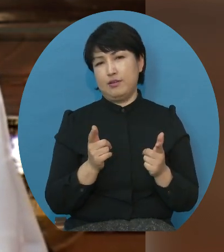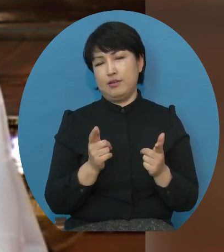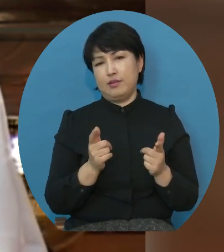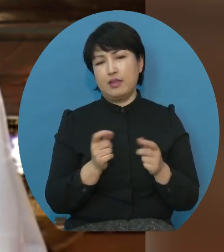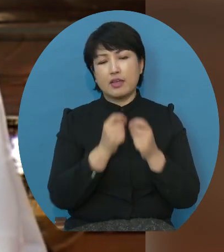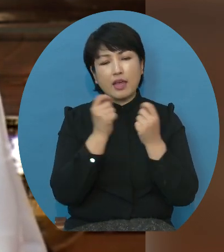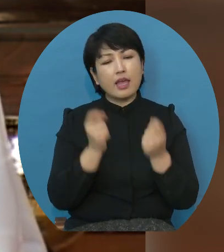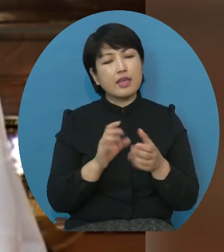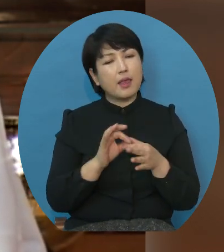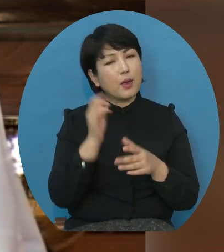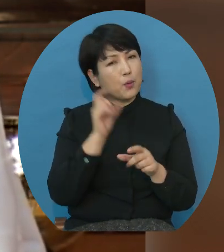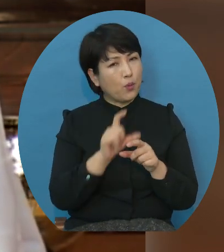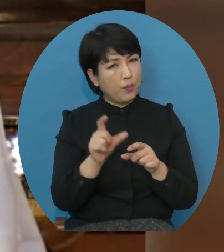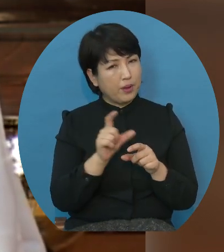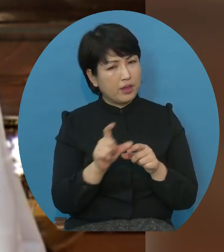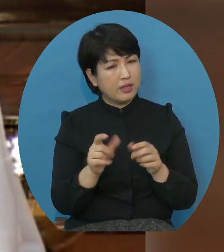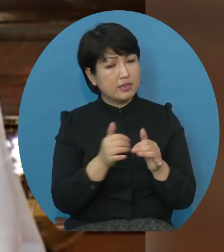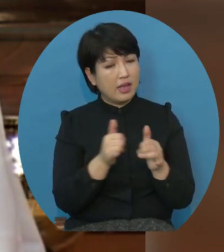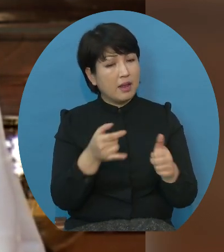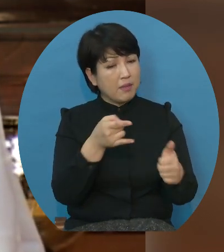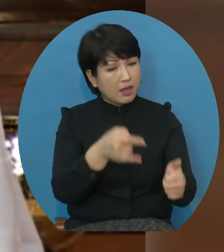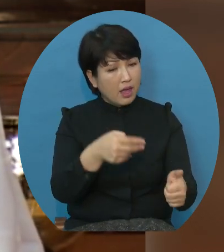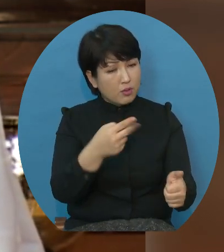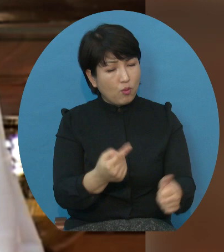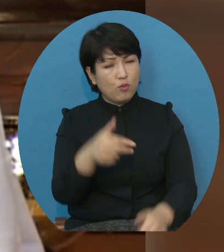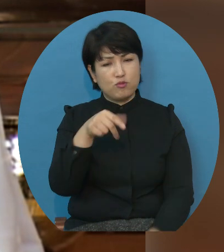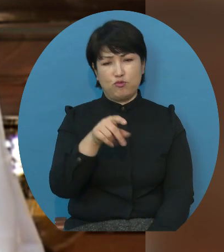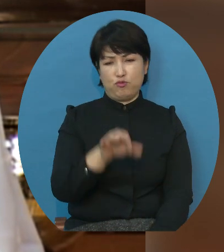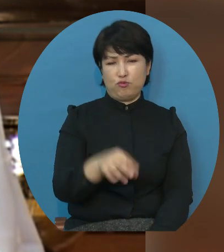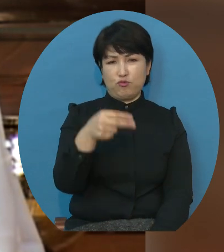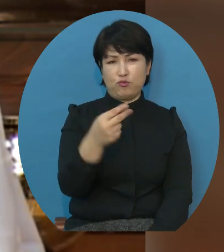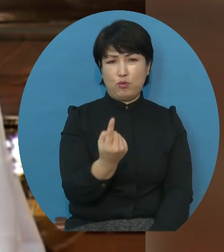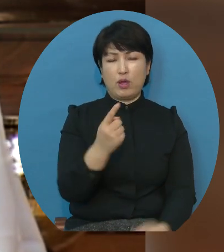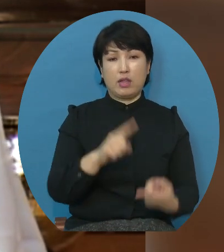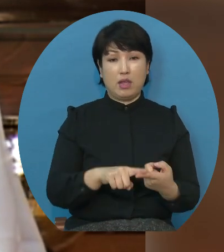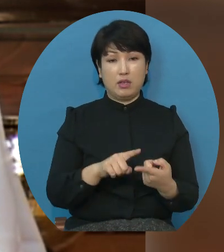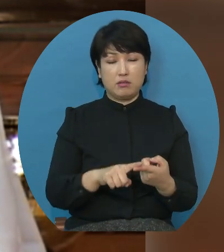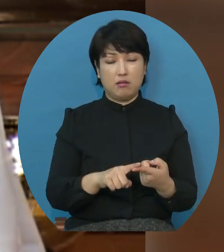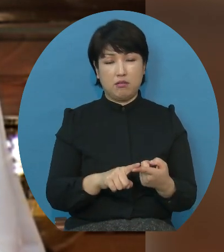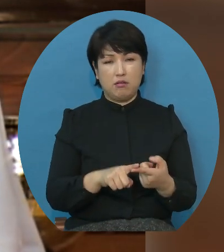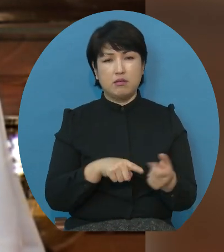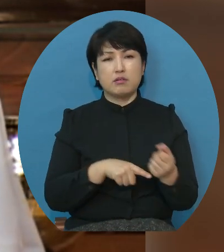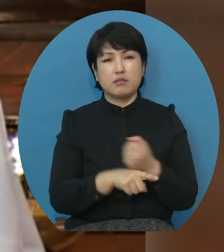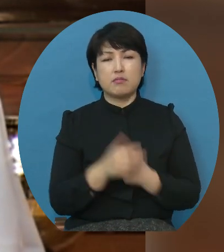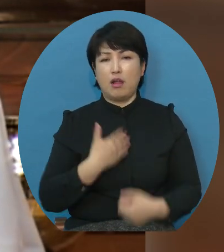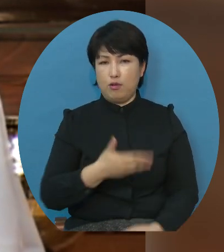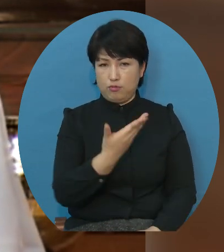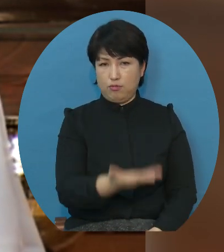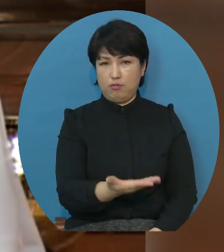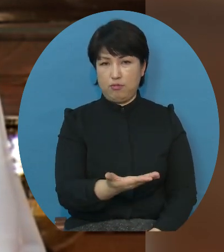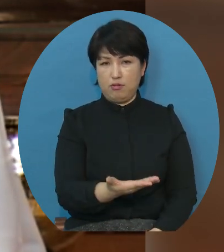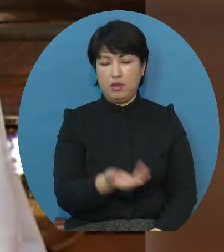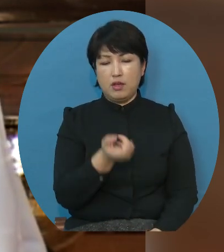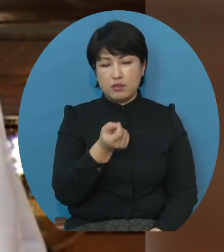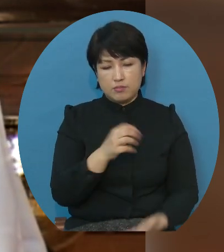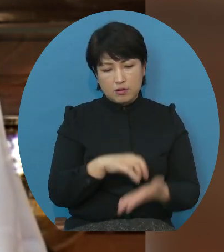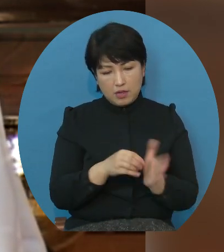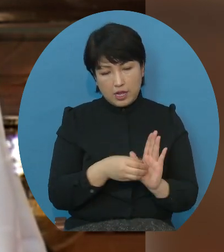이런 고민을 하는 사람에게도 중도를 가르쳤다는 거죠 그러니까 적게 먹고 와